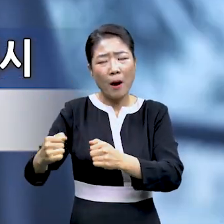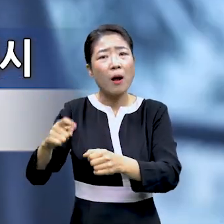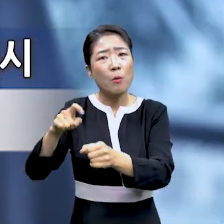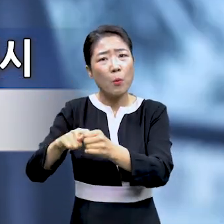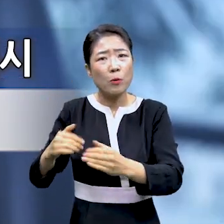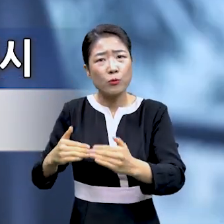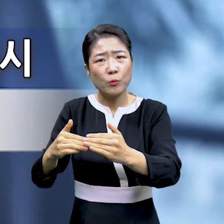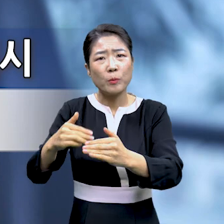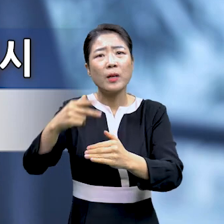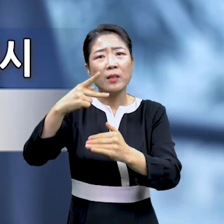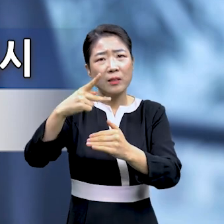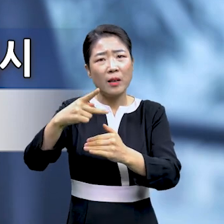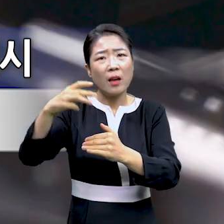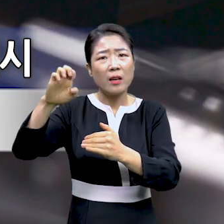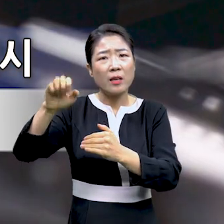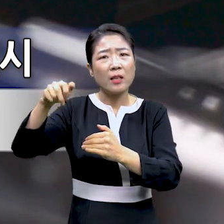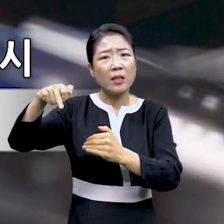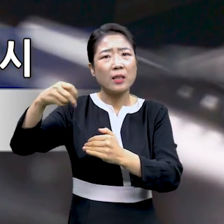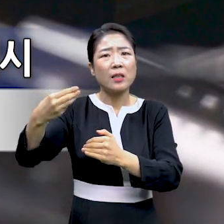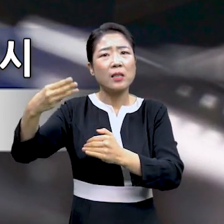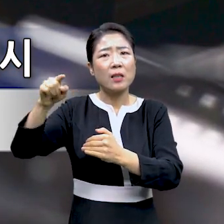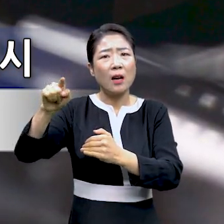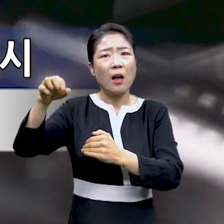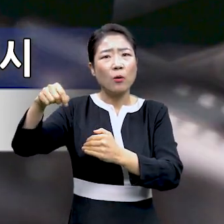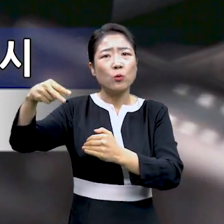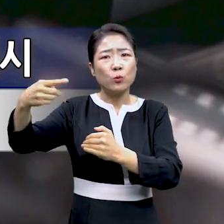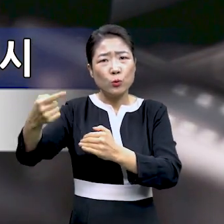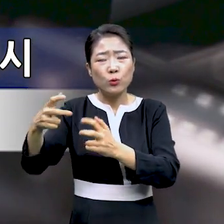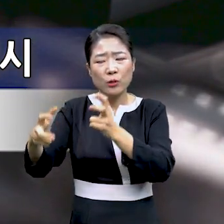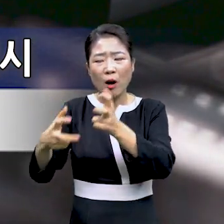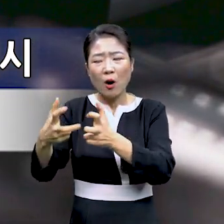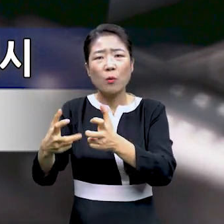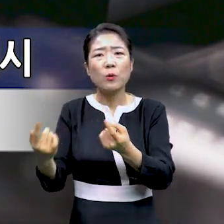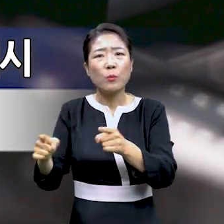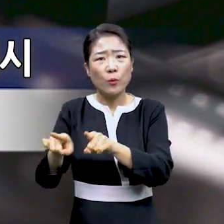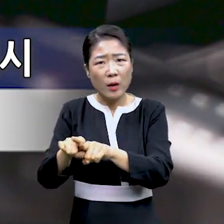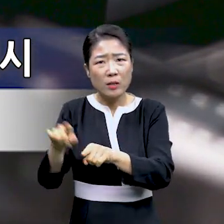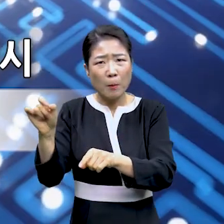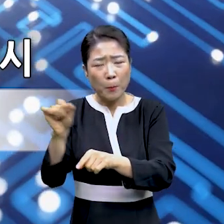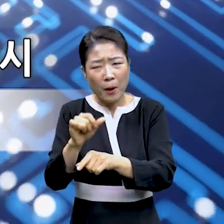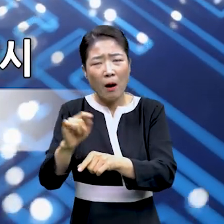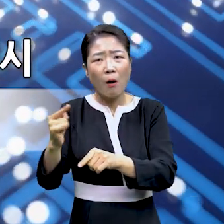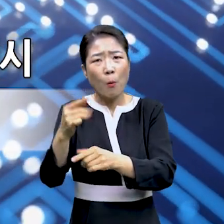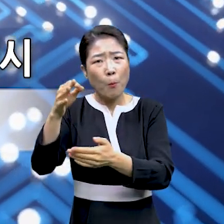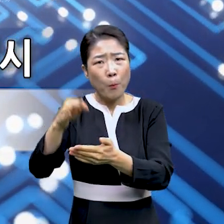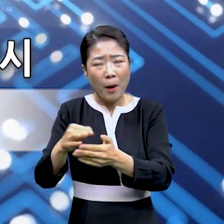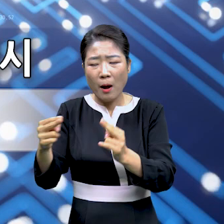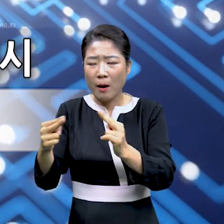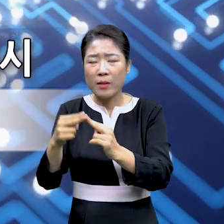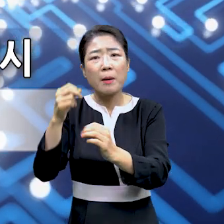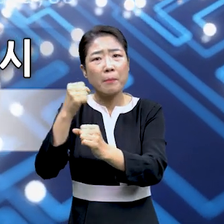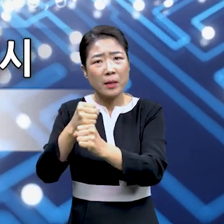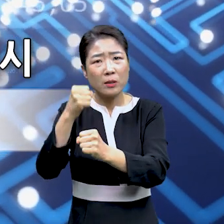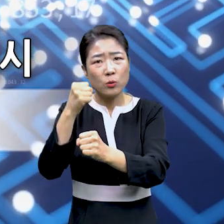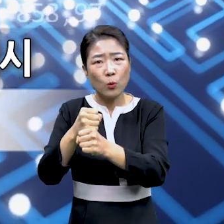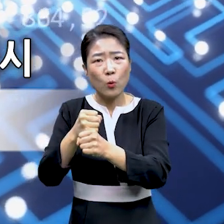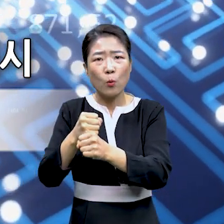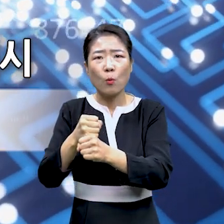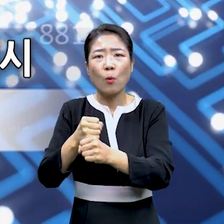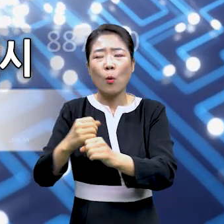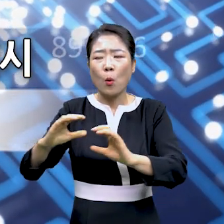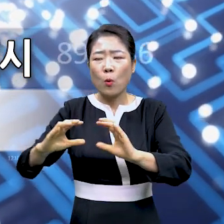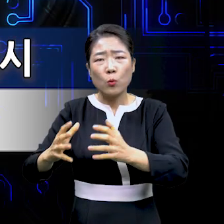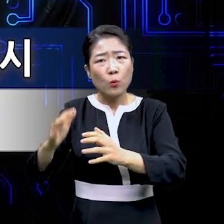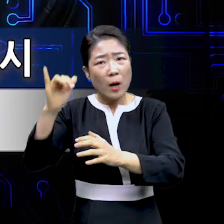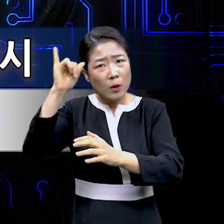중인 K 클라우드 프로젝트를 병행해 초고속 저전력 국산 인공지능 반도체를 개발하고이를 국가